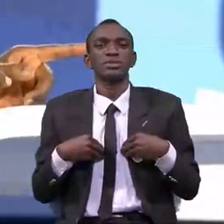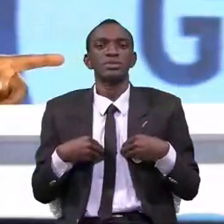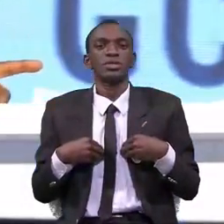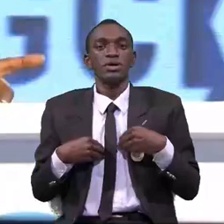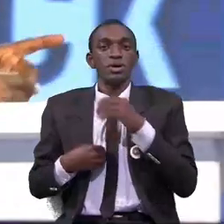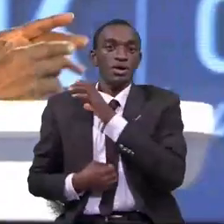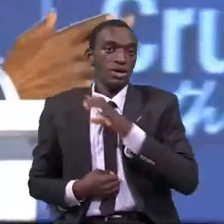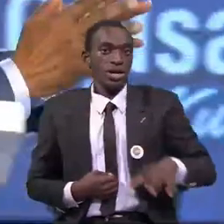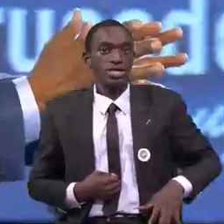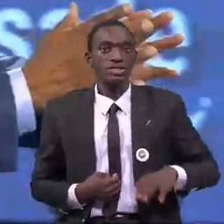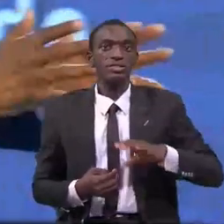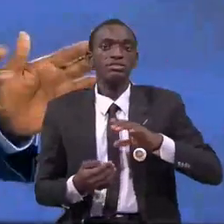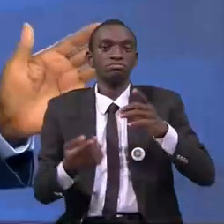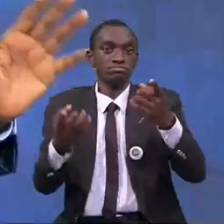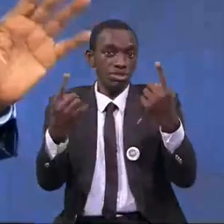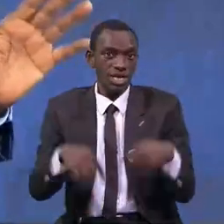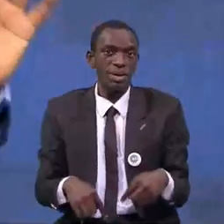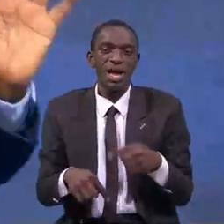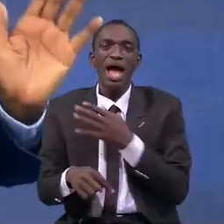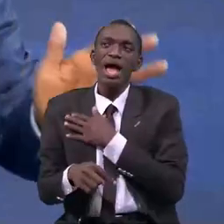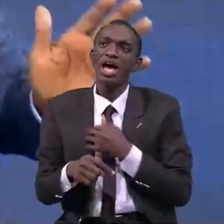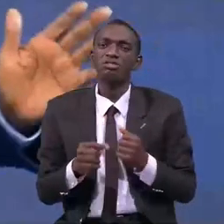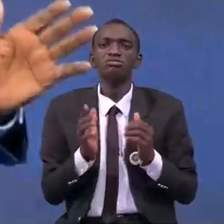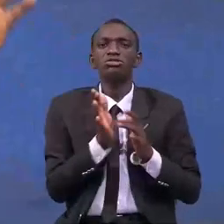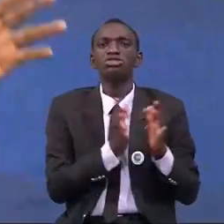touche divine est venu